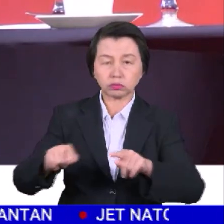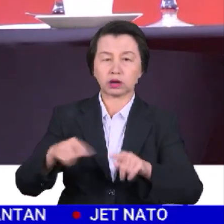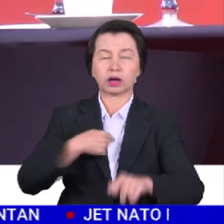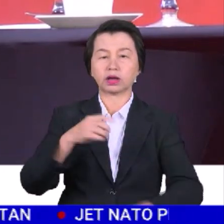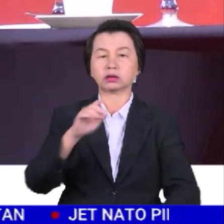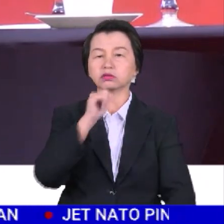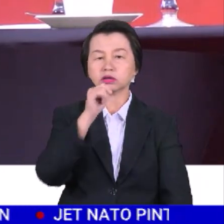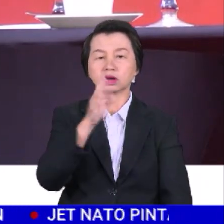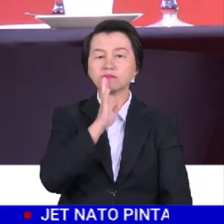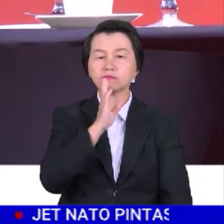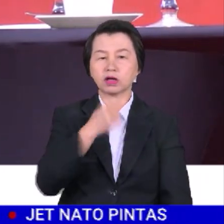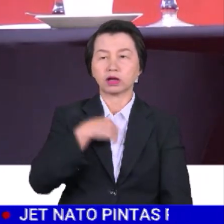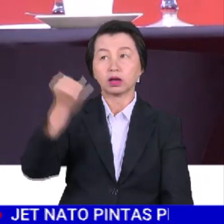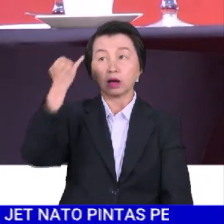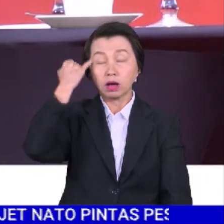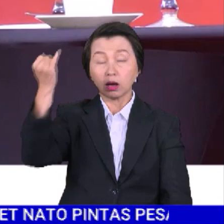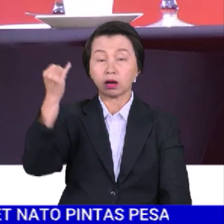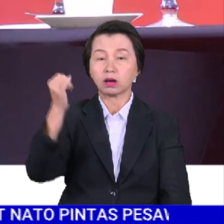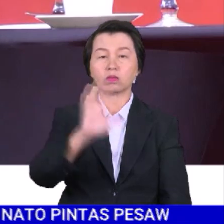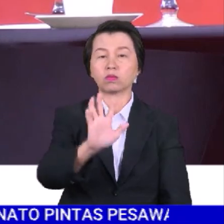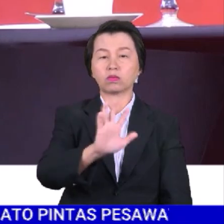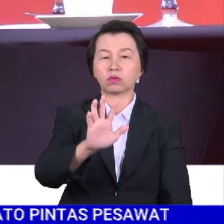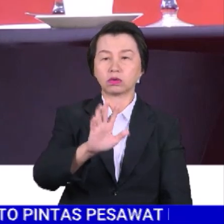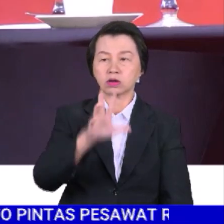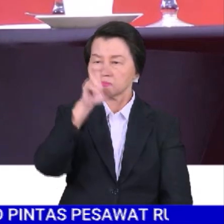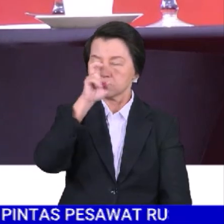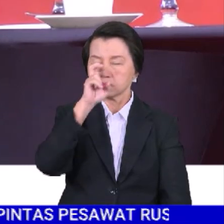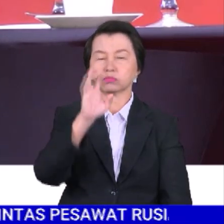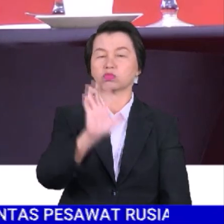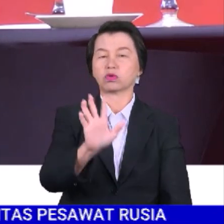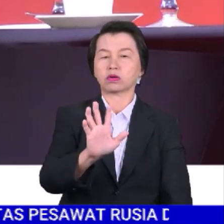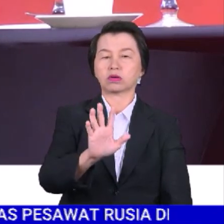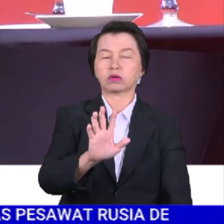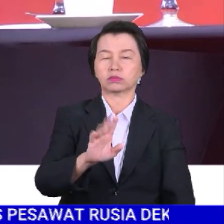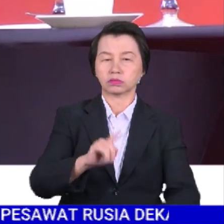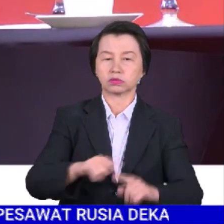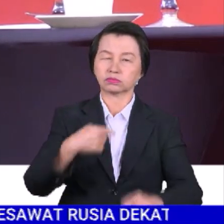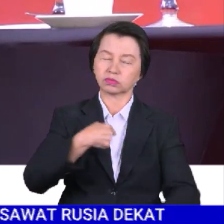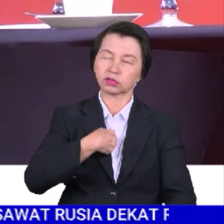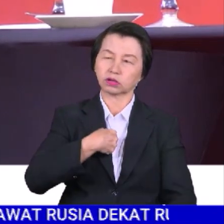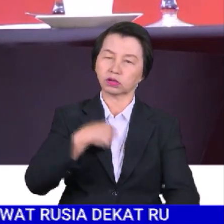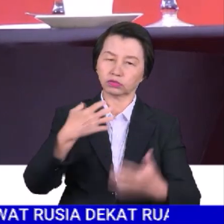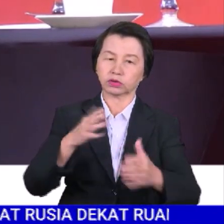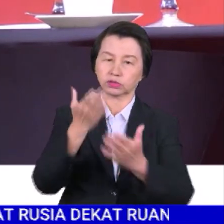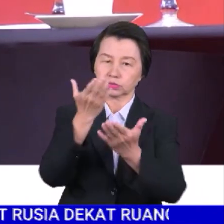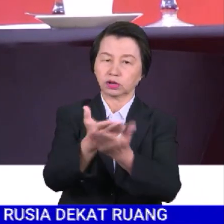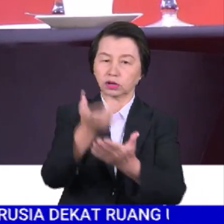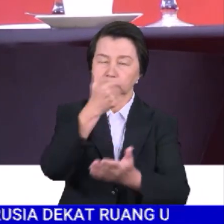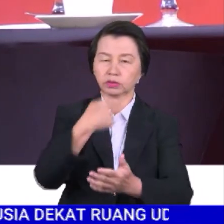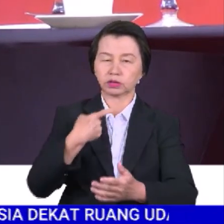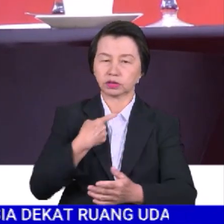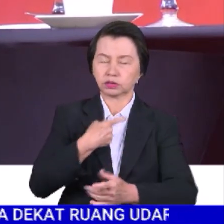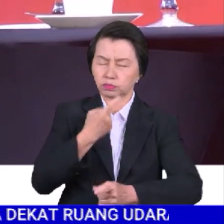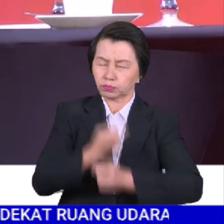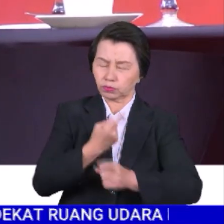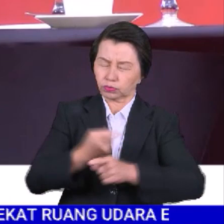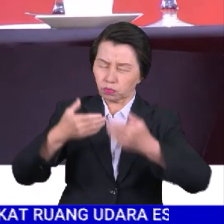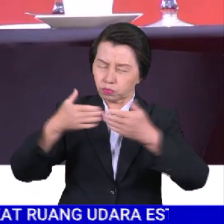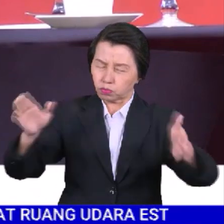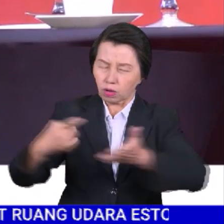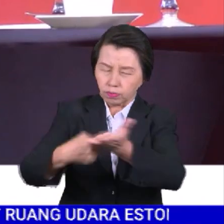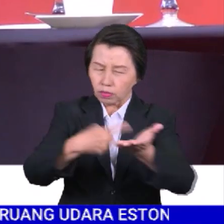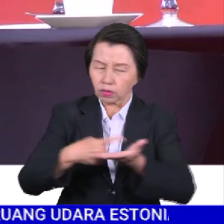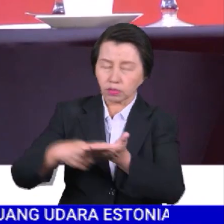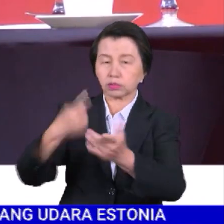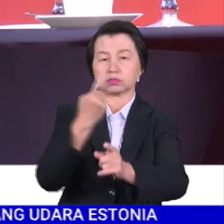kata saya ada pandangan yang keras dalam bidang ini. Saya dah cadangkan supaya kita betul-betul buka ruang dan